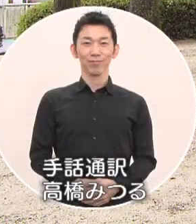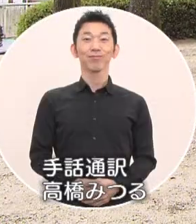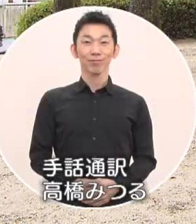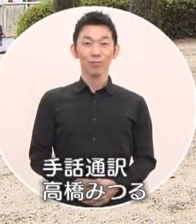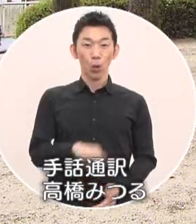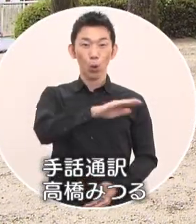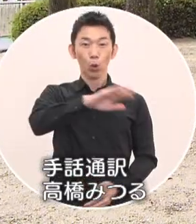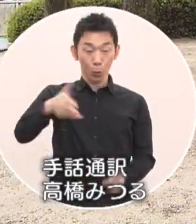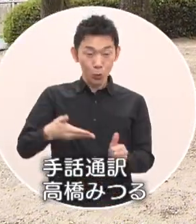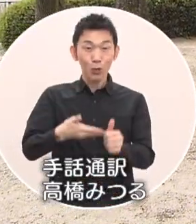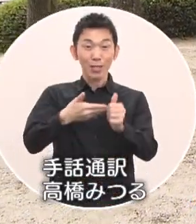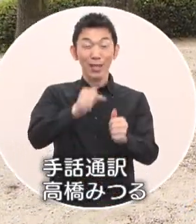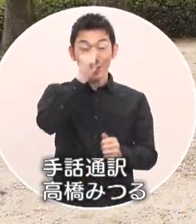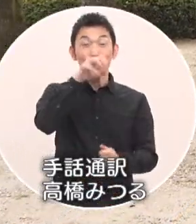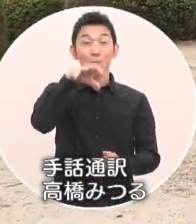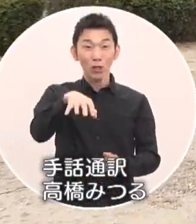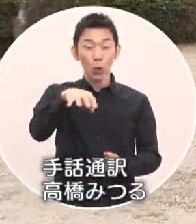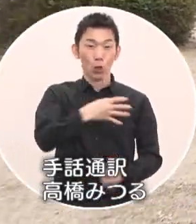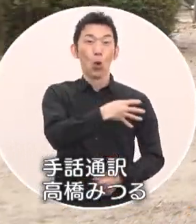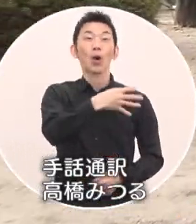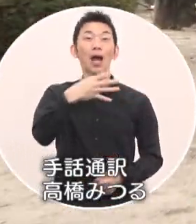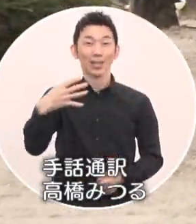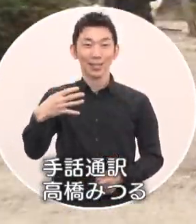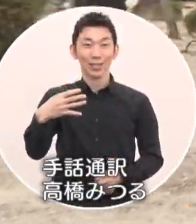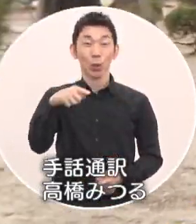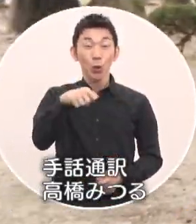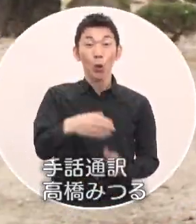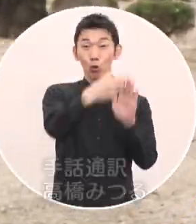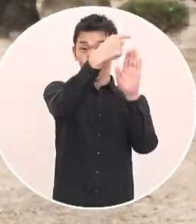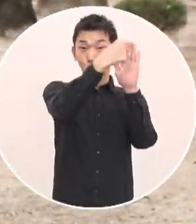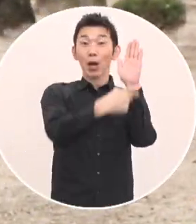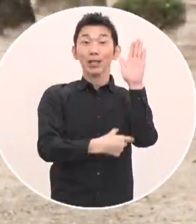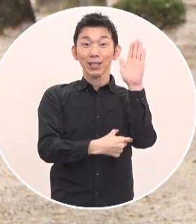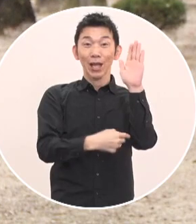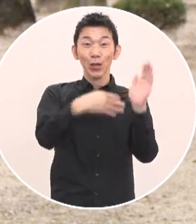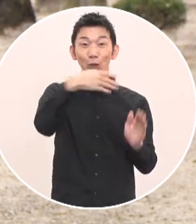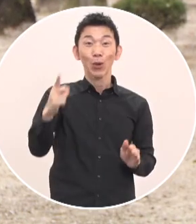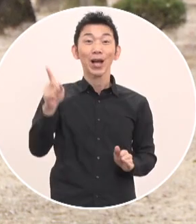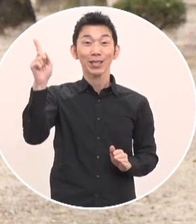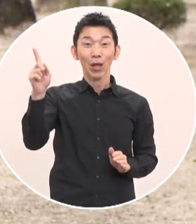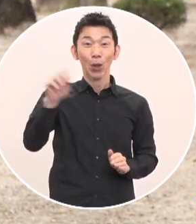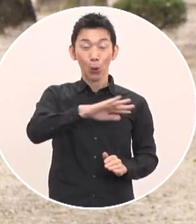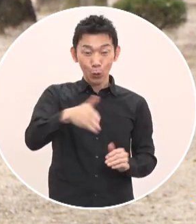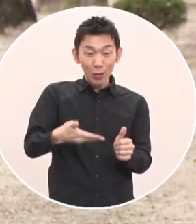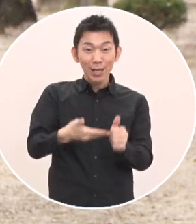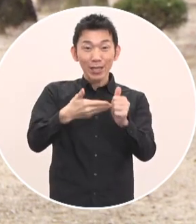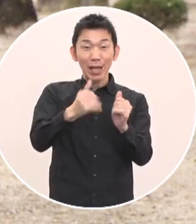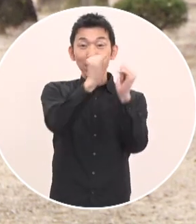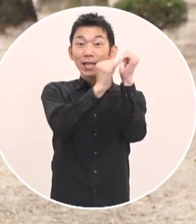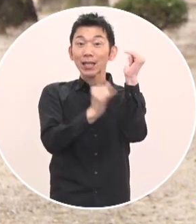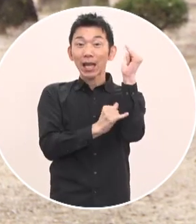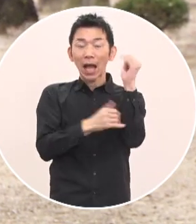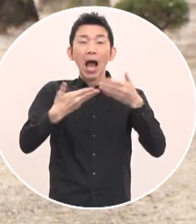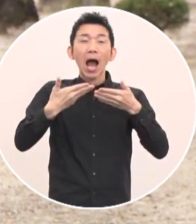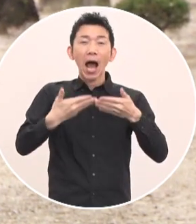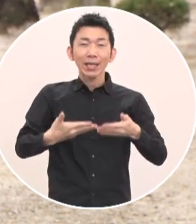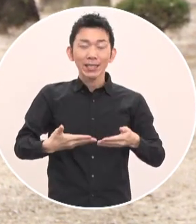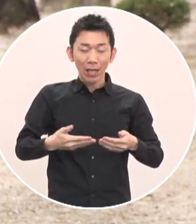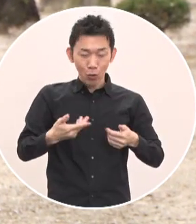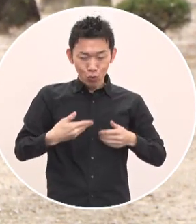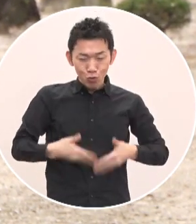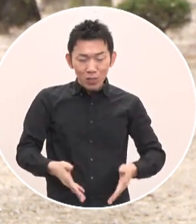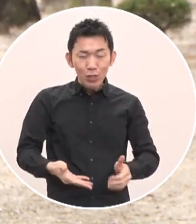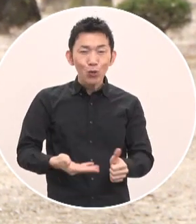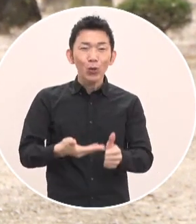子育てするなら四日市四日市はこの言葉をスローガンに子育て世代が安心して子どもを産み